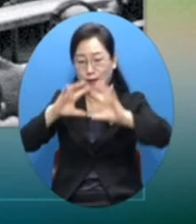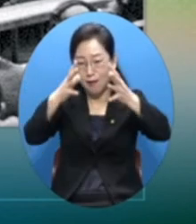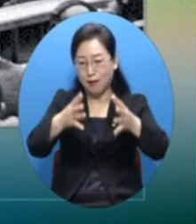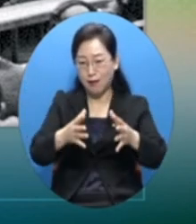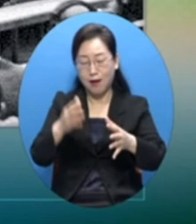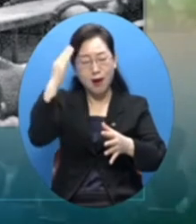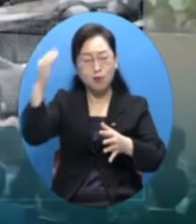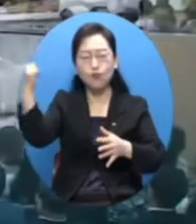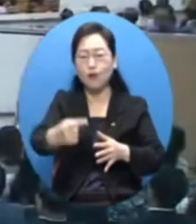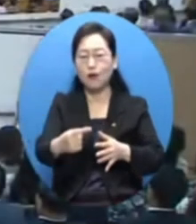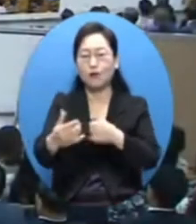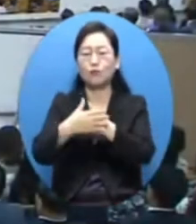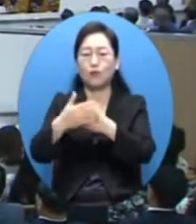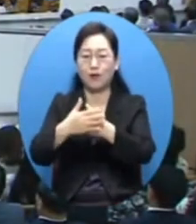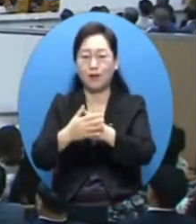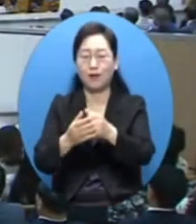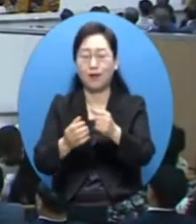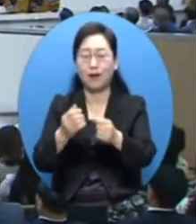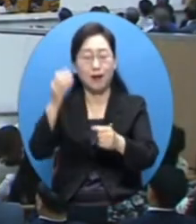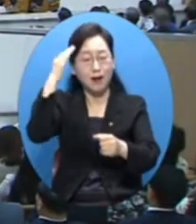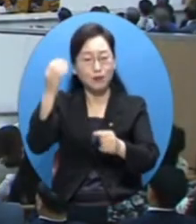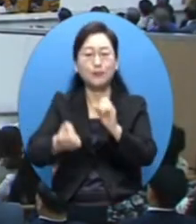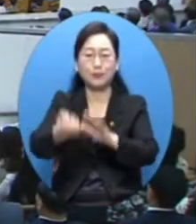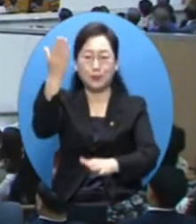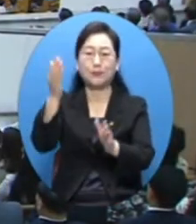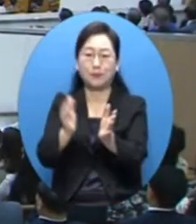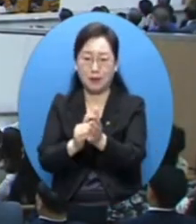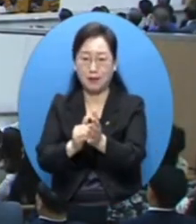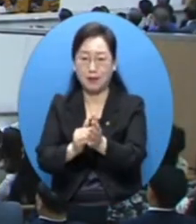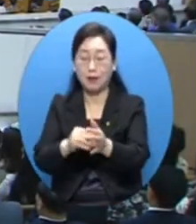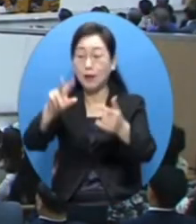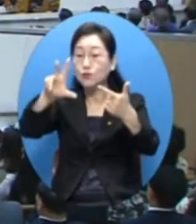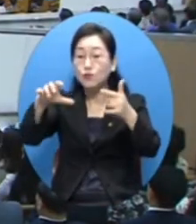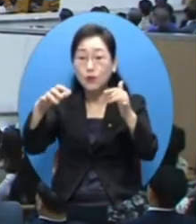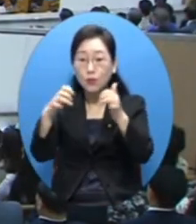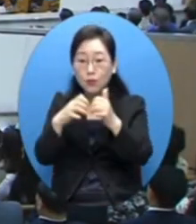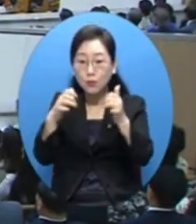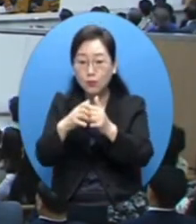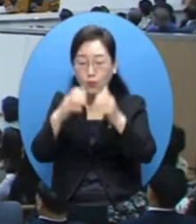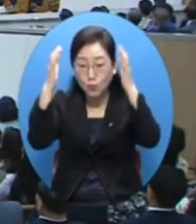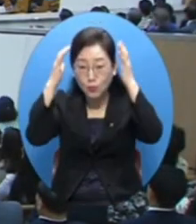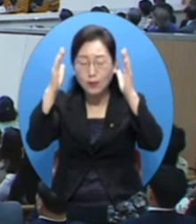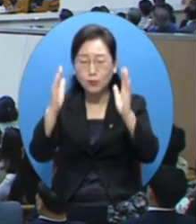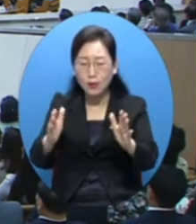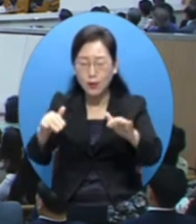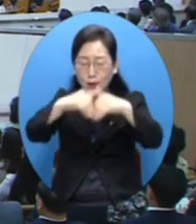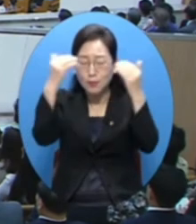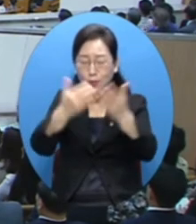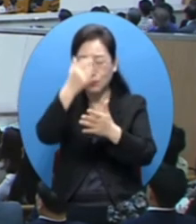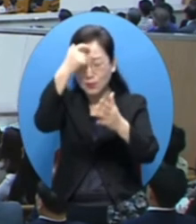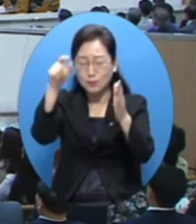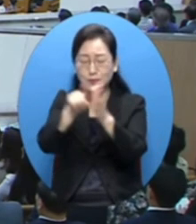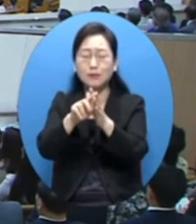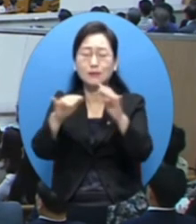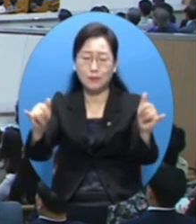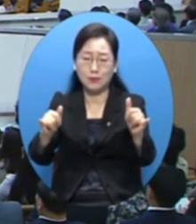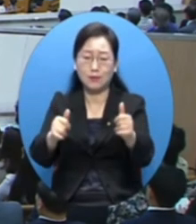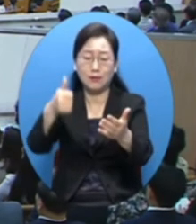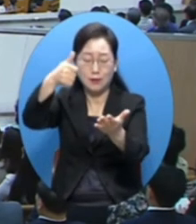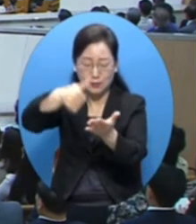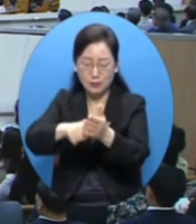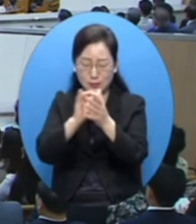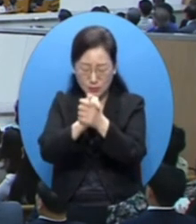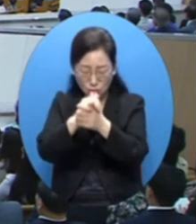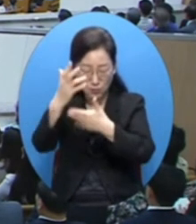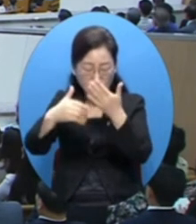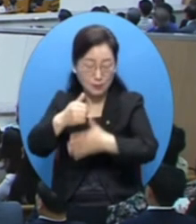된 것입니다. 6.25 고난 중에 우리 모든 기독교인들이 하나님 앞에 엎드려 기도한 그 기도를 하나님